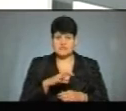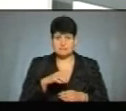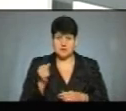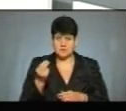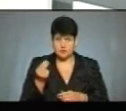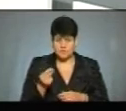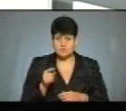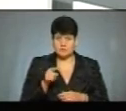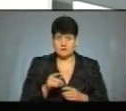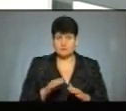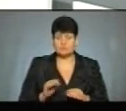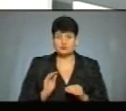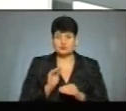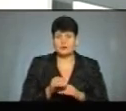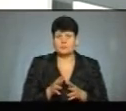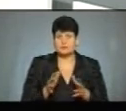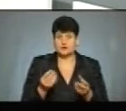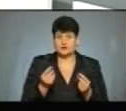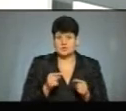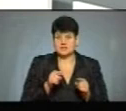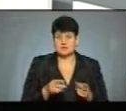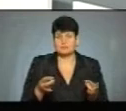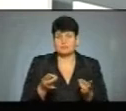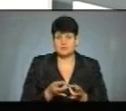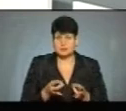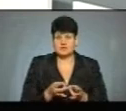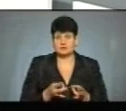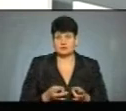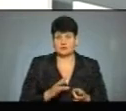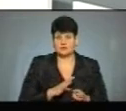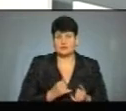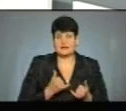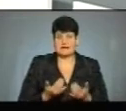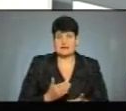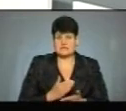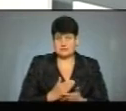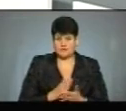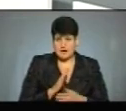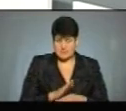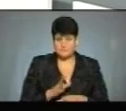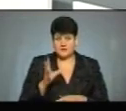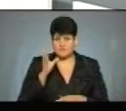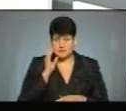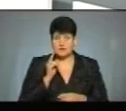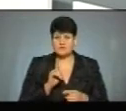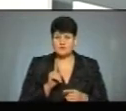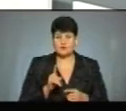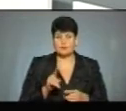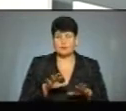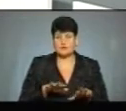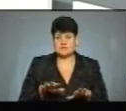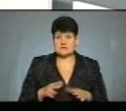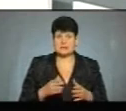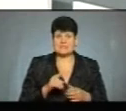бюджет надходило більше грошей, ніж їм потрібно для свого було існування. Тому вважаю, що позиція, коли Заводська